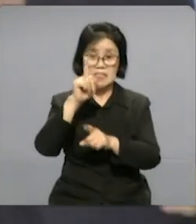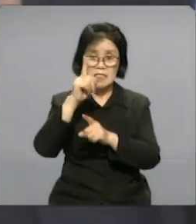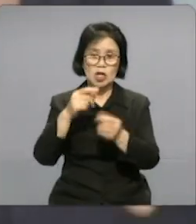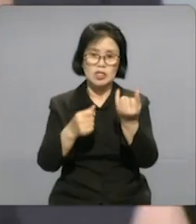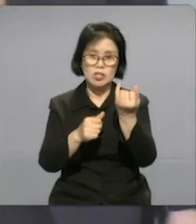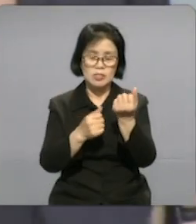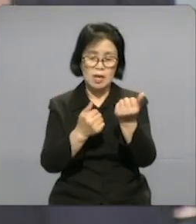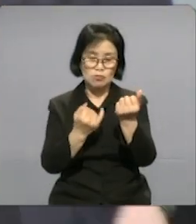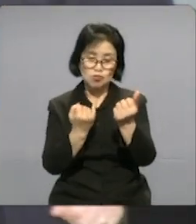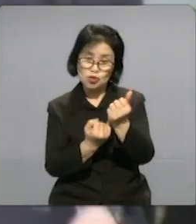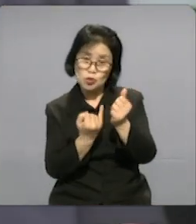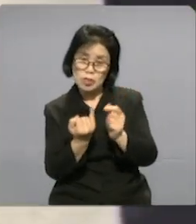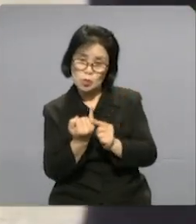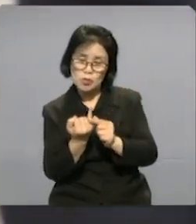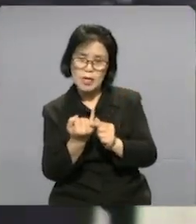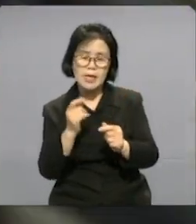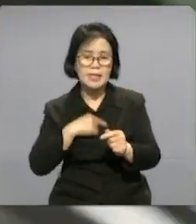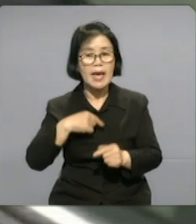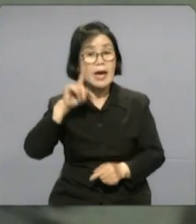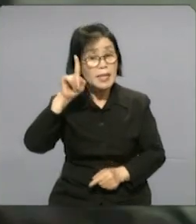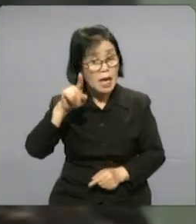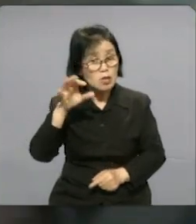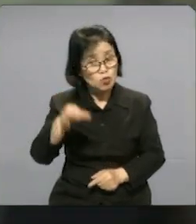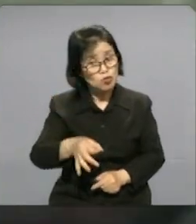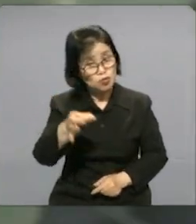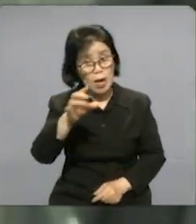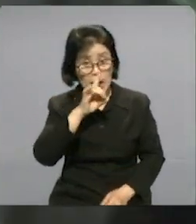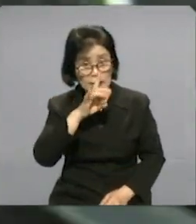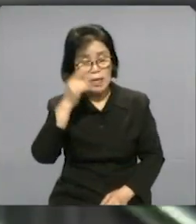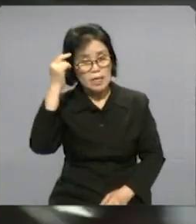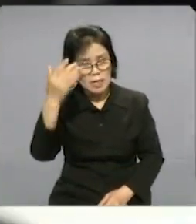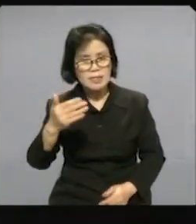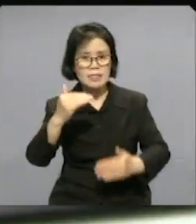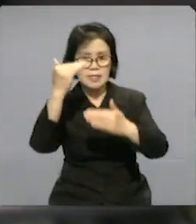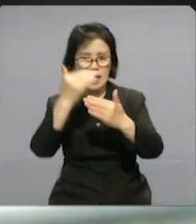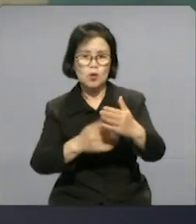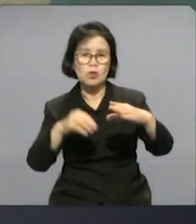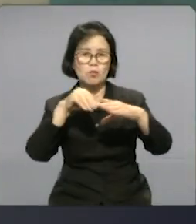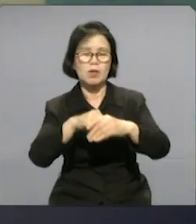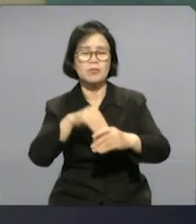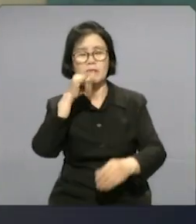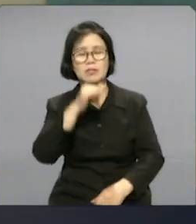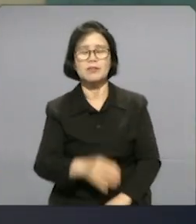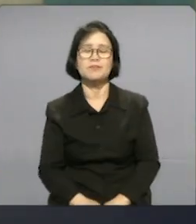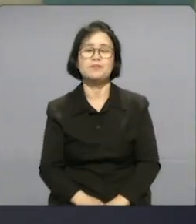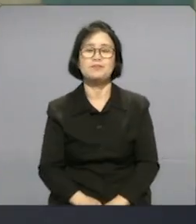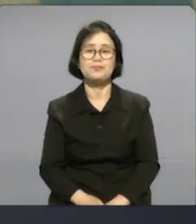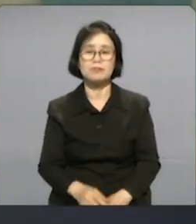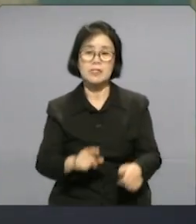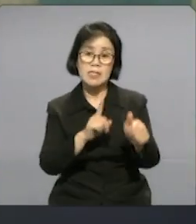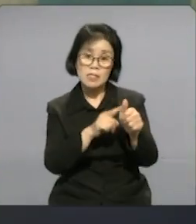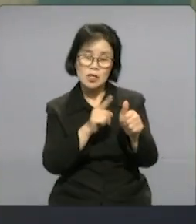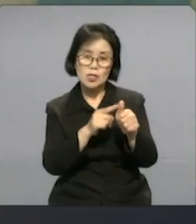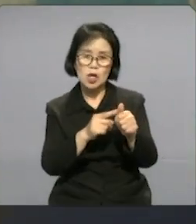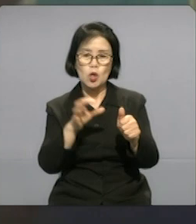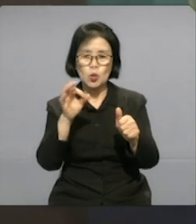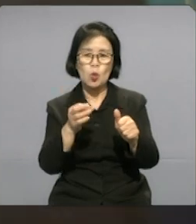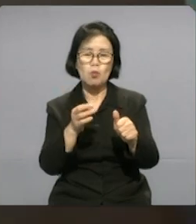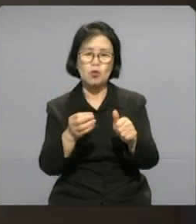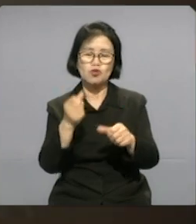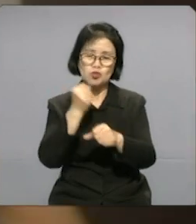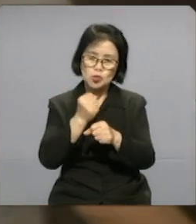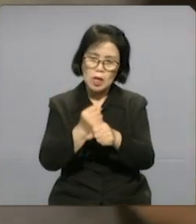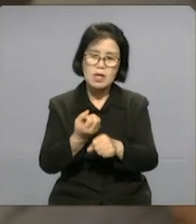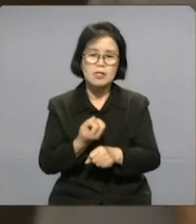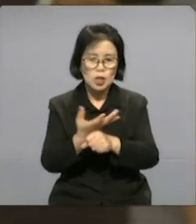사무부총장 녹취에는 내가 내일 돈을 주면 안 되냐고 묻는 내용도 담겼습니다. 검찰은 이 의원을 상대로 돈봉투 조달,